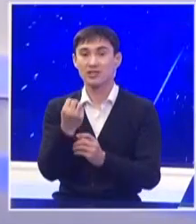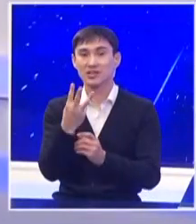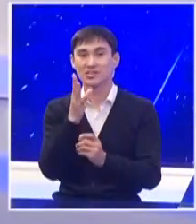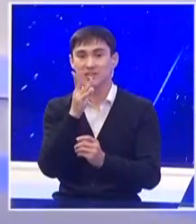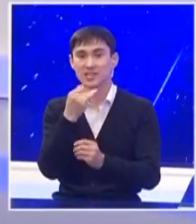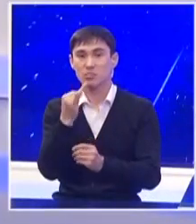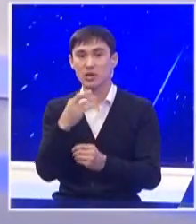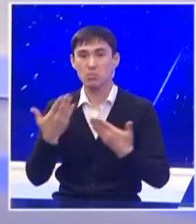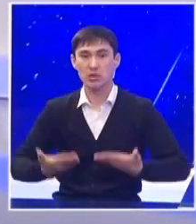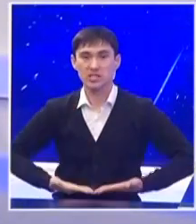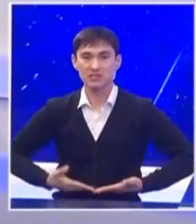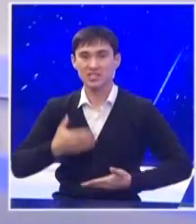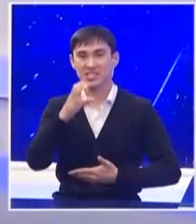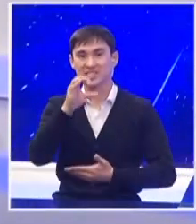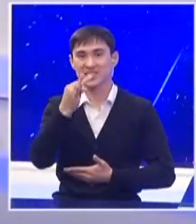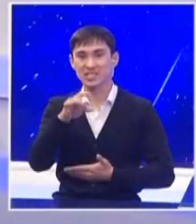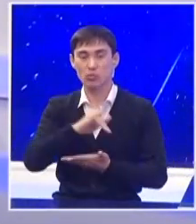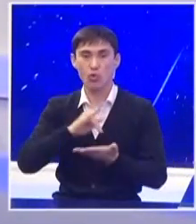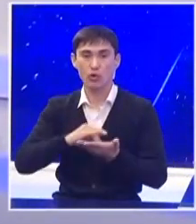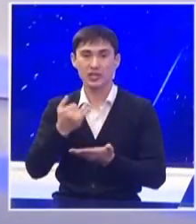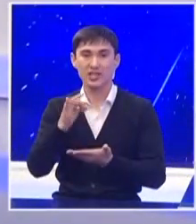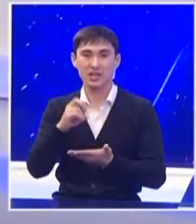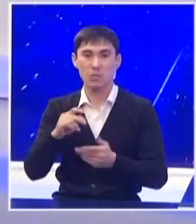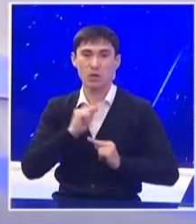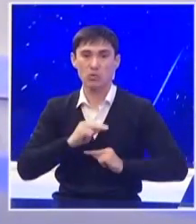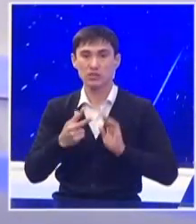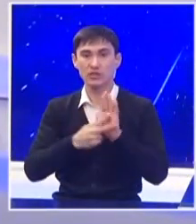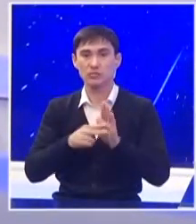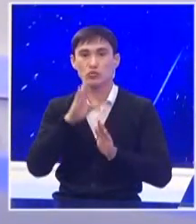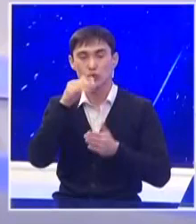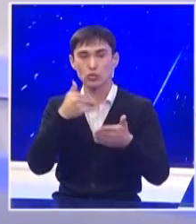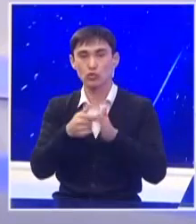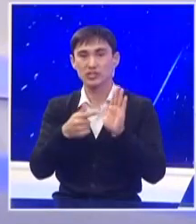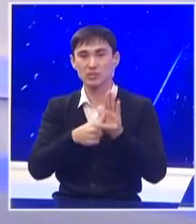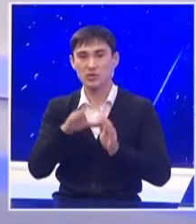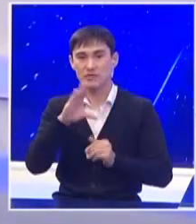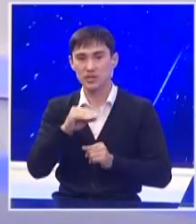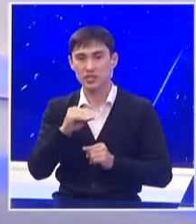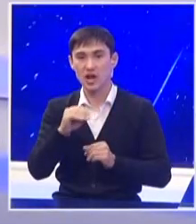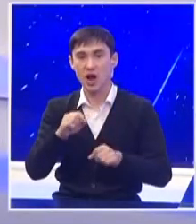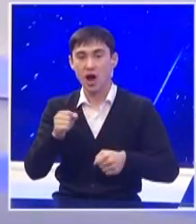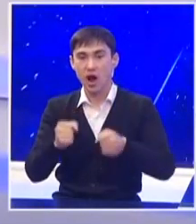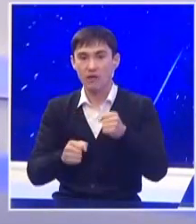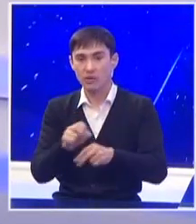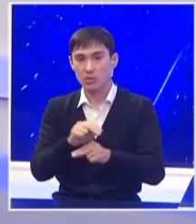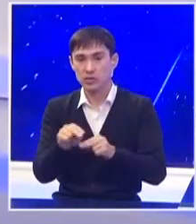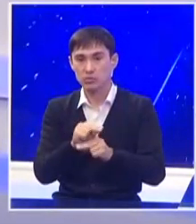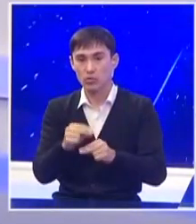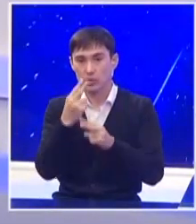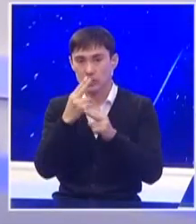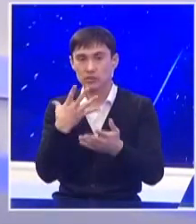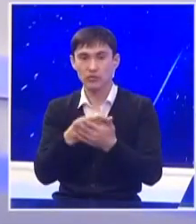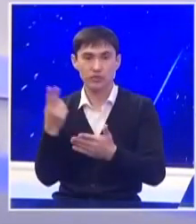13-летний Ибрагим, проживающий в сирийском городе Идлиб, работает с 8 утра до 7 вечера в автомастерской. Под надзором